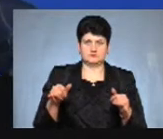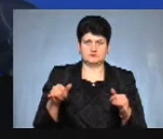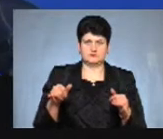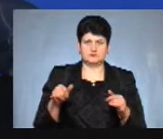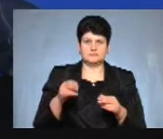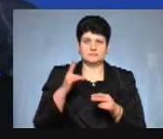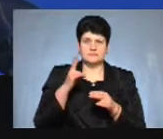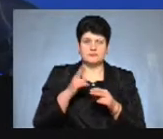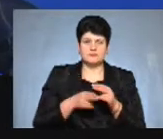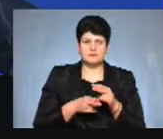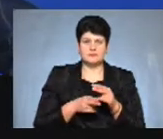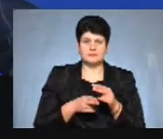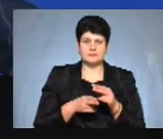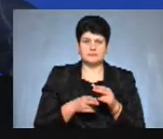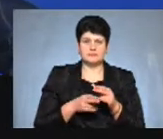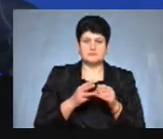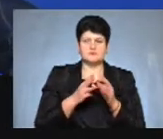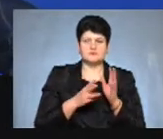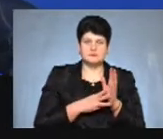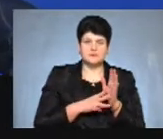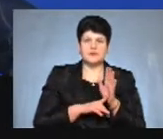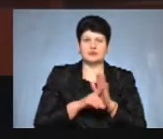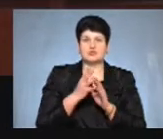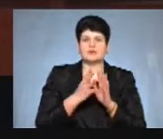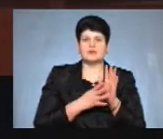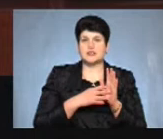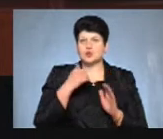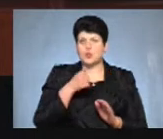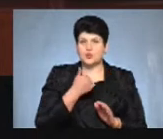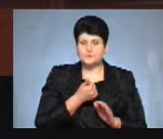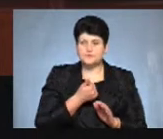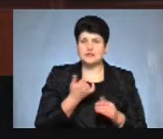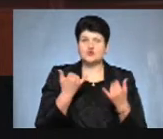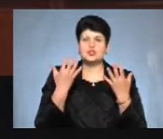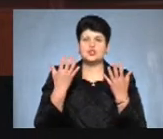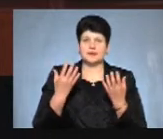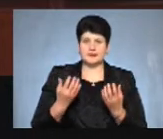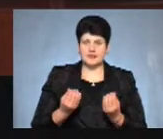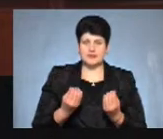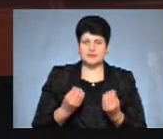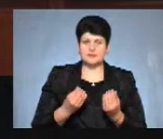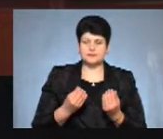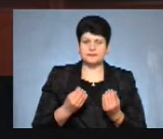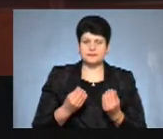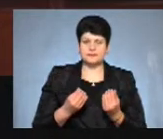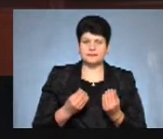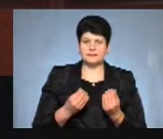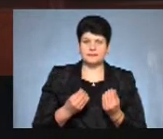наприкінці 18-го і спочатку 19-го року. На сьогоднішній день ми рухаємося